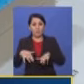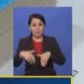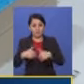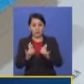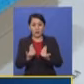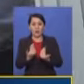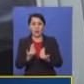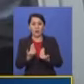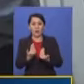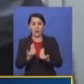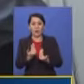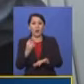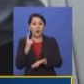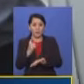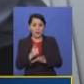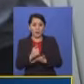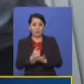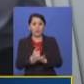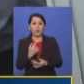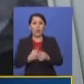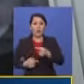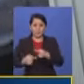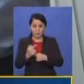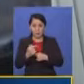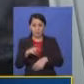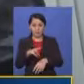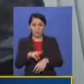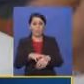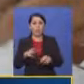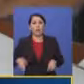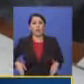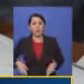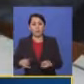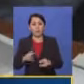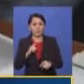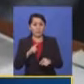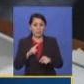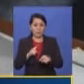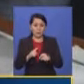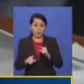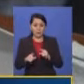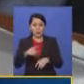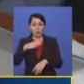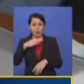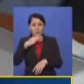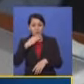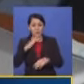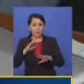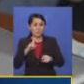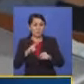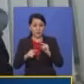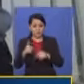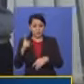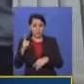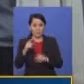мера принуждения в виде обязательства о явке. Полицейские отмечают, что преступление было раскрыто по горячим следам, во многом благодаря своевременному